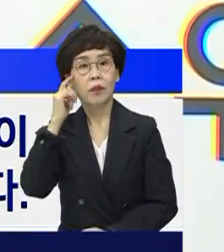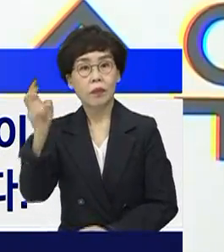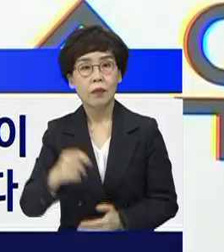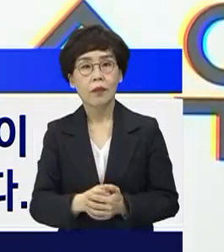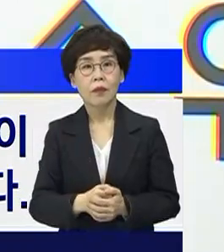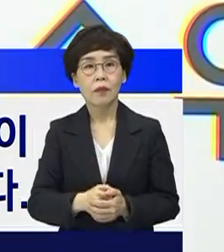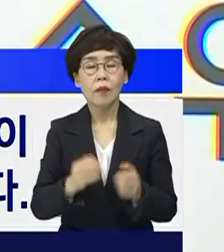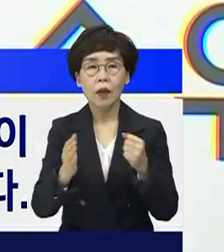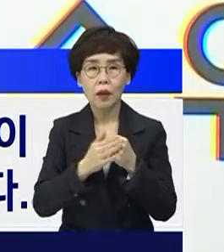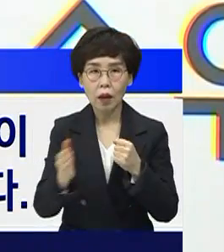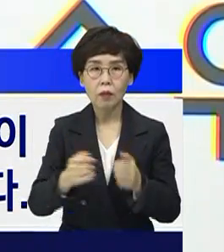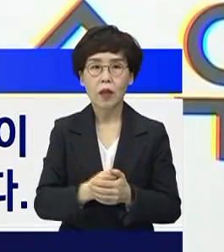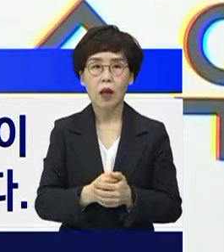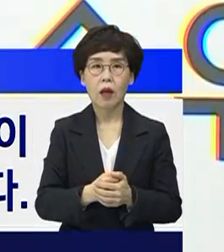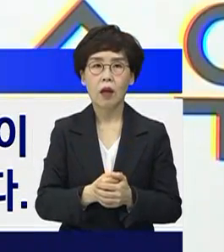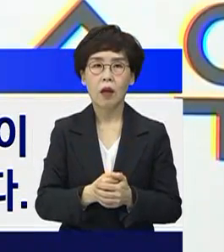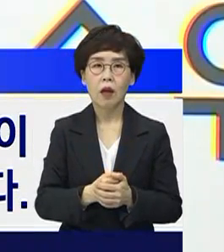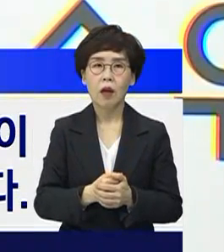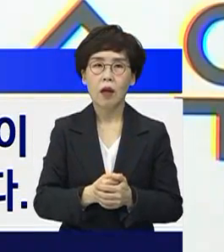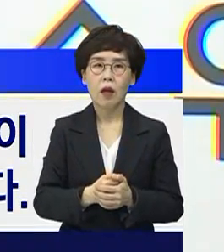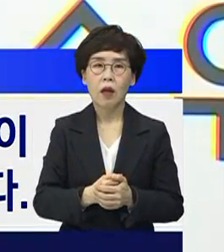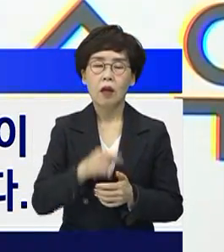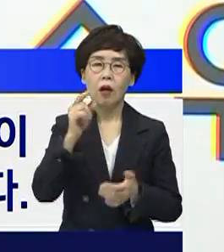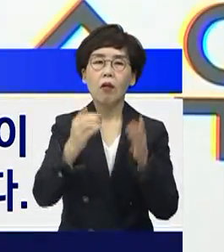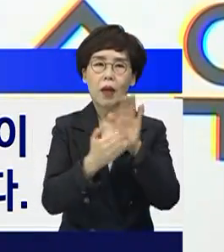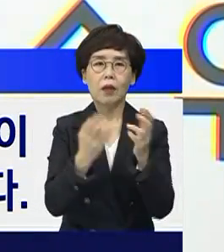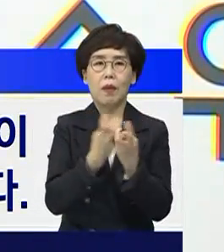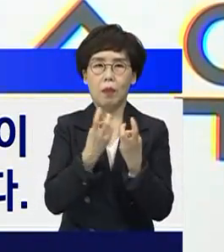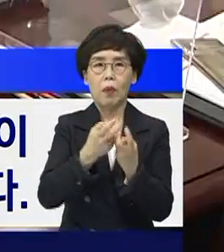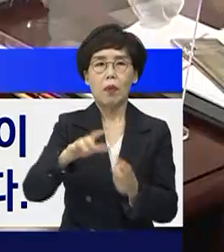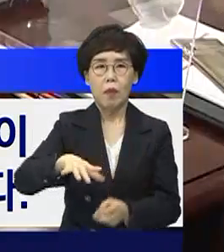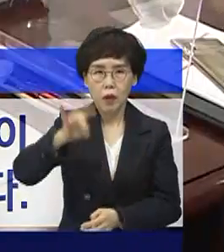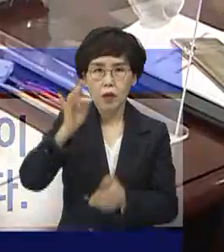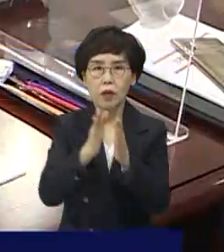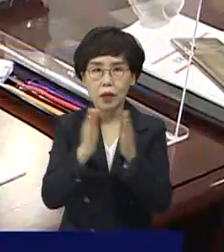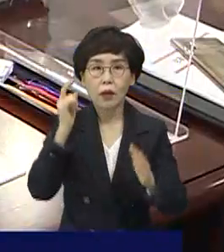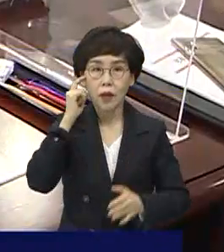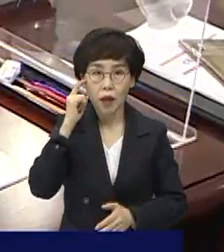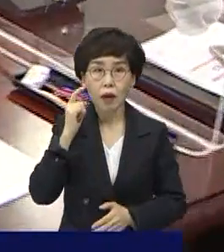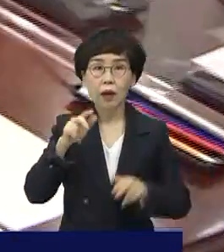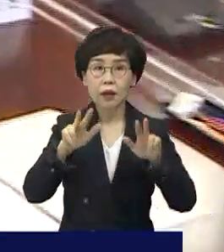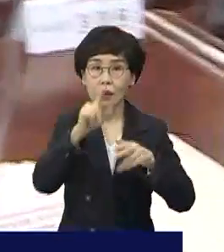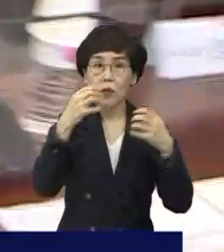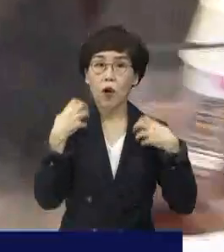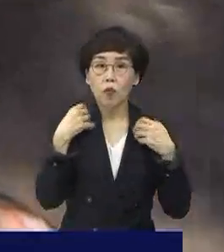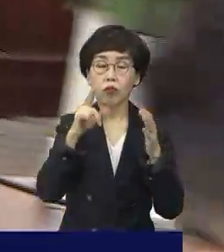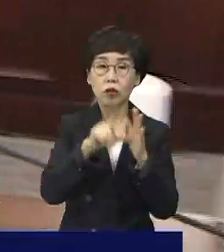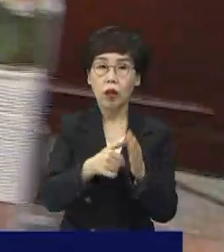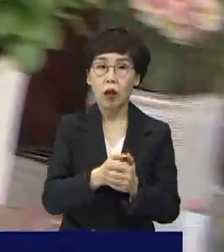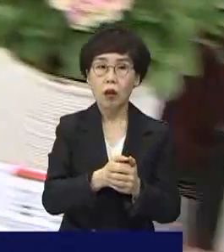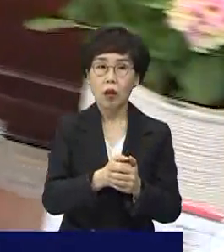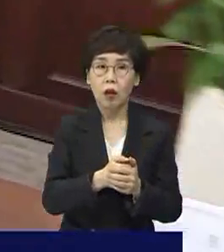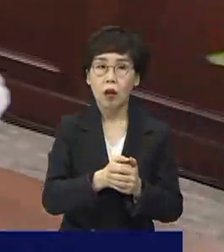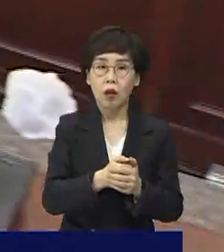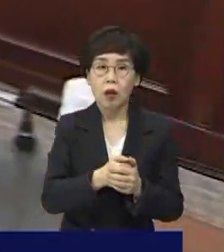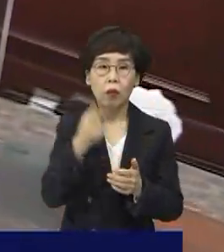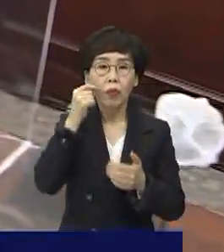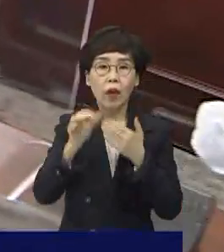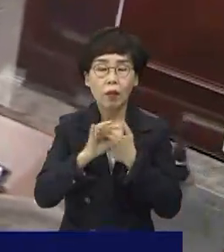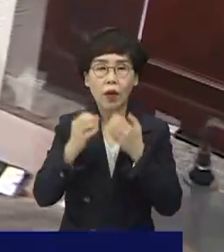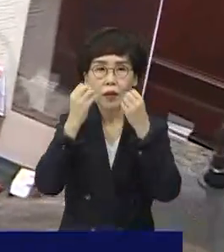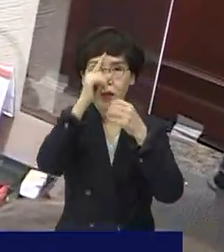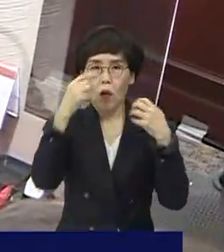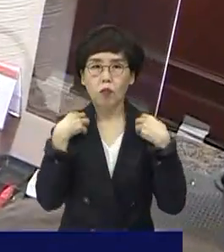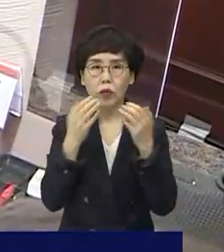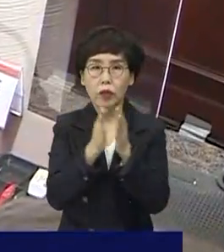예상되어 이에 대응하는 조치를 우선하려는 것입니다. 현 정부에서 조치가 이루어지지 않으면 새 정부 출범